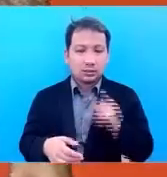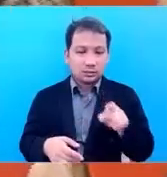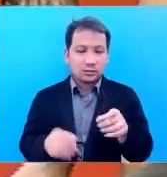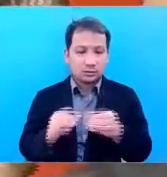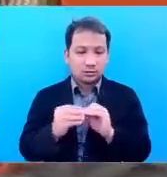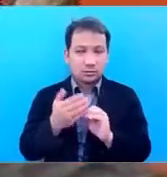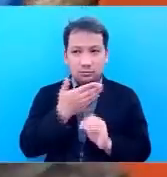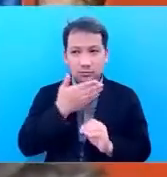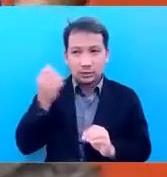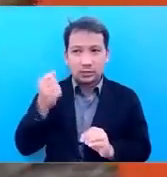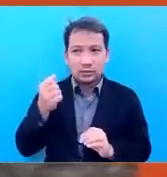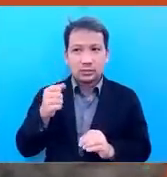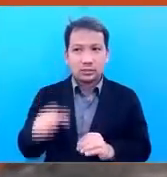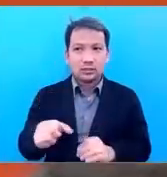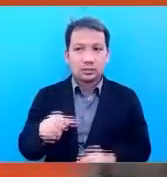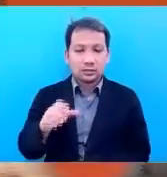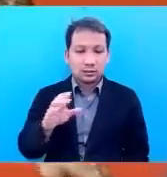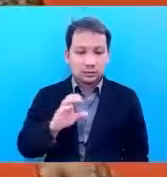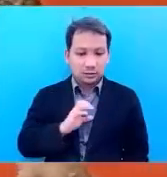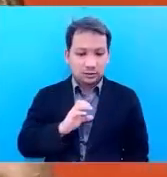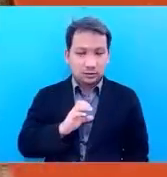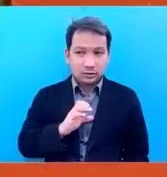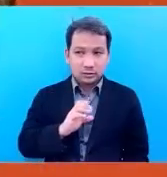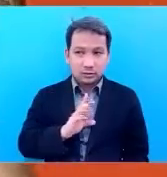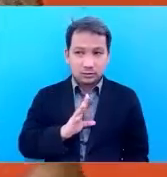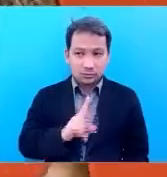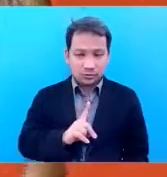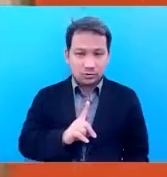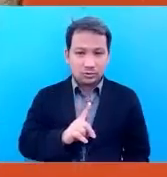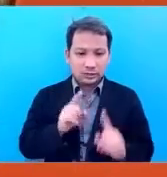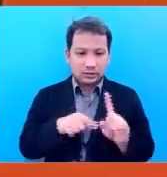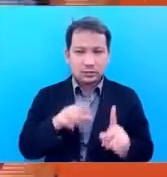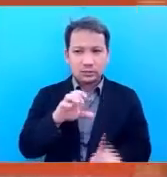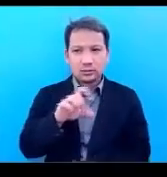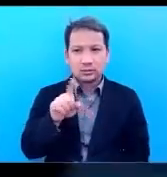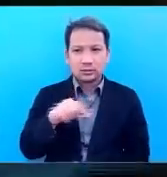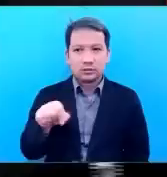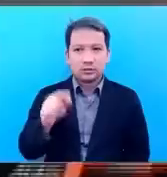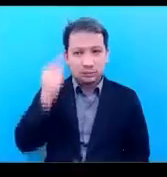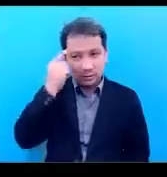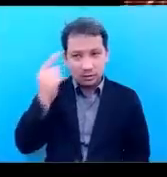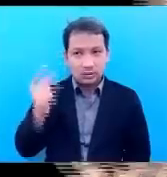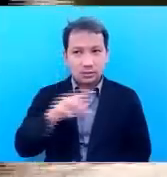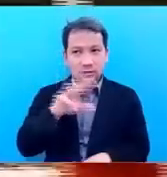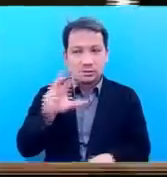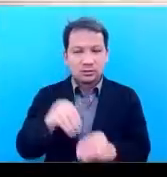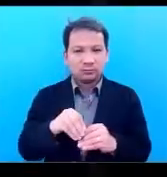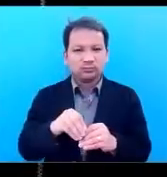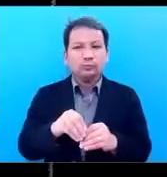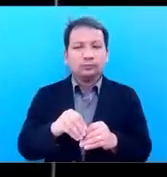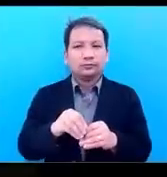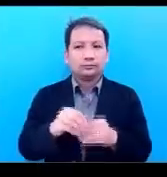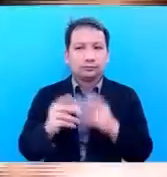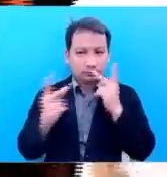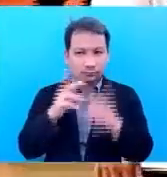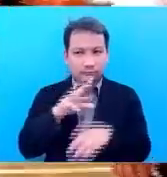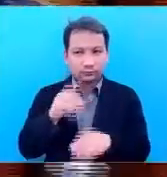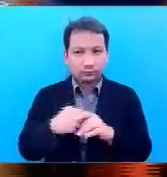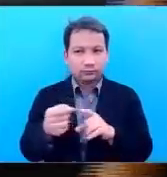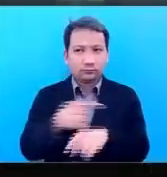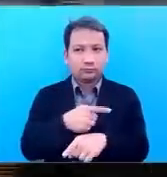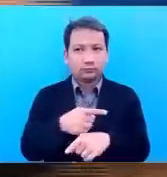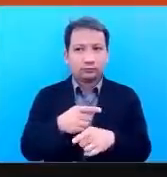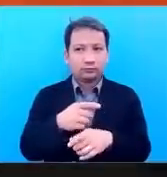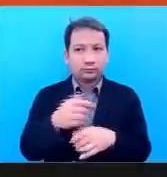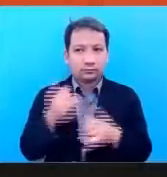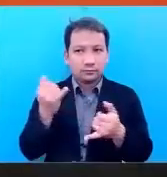of the Conference Christian Stan Hardinger. Si C. Stan lang ang nag-iisang manlalarong nakadalo sa practice mula sa mga lumaban sa